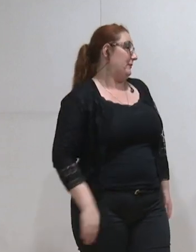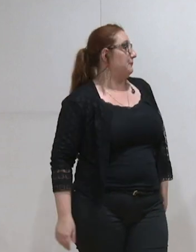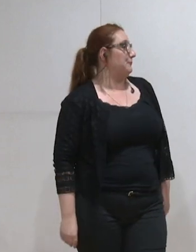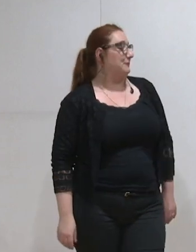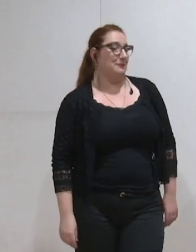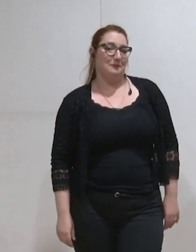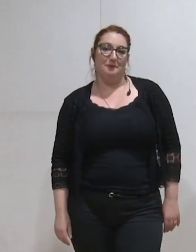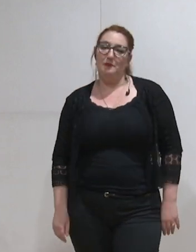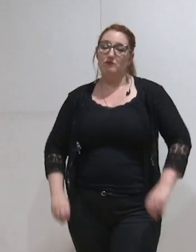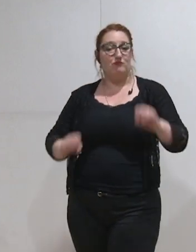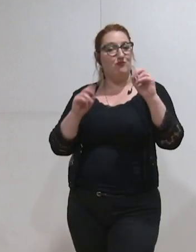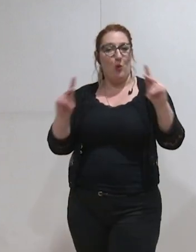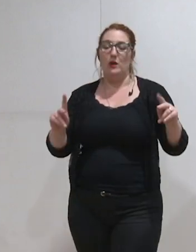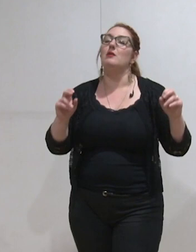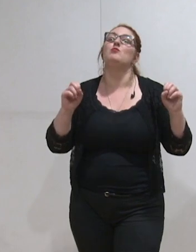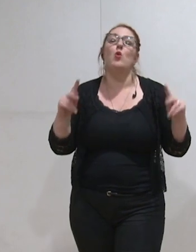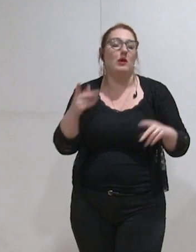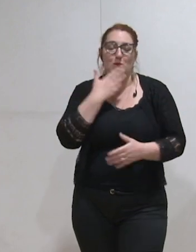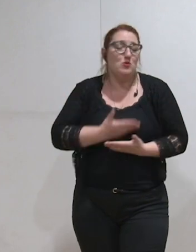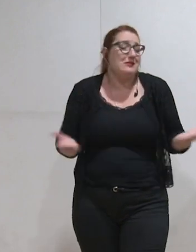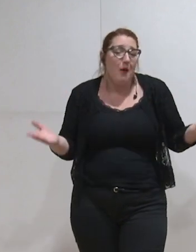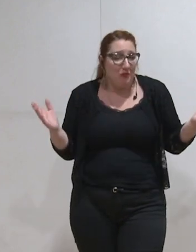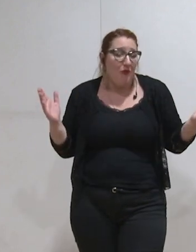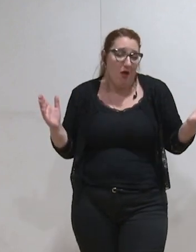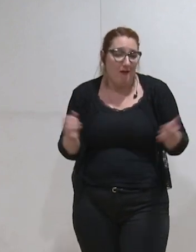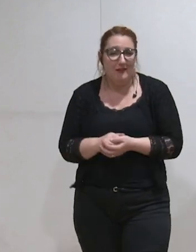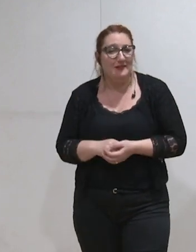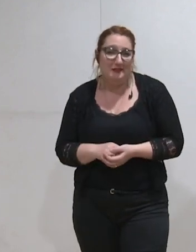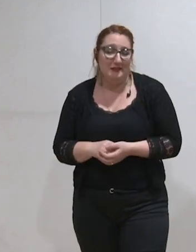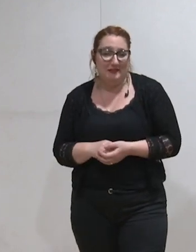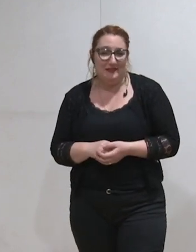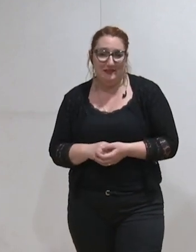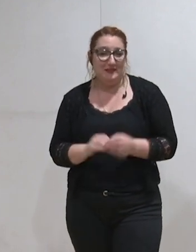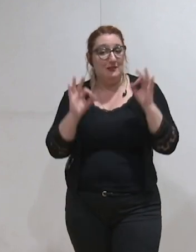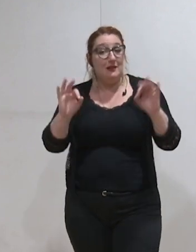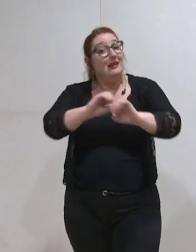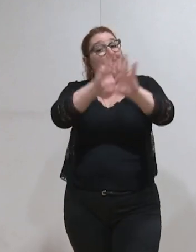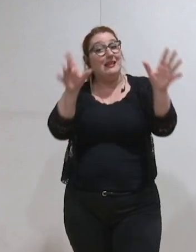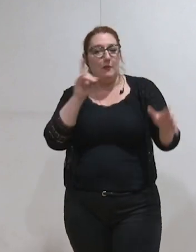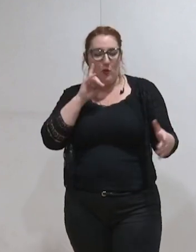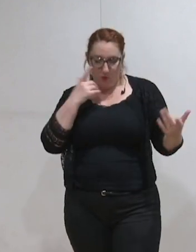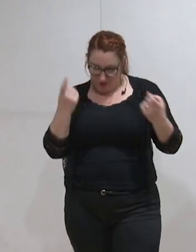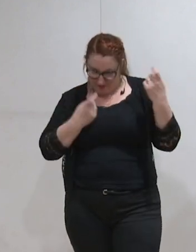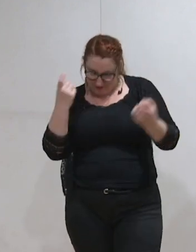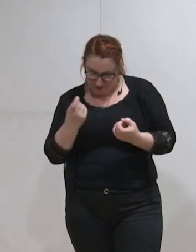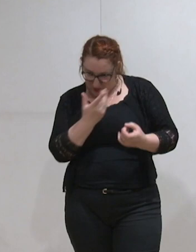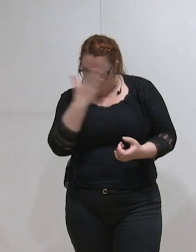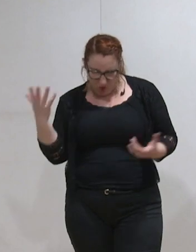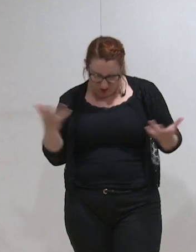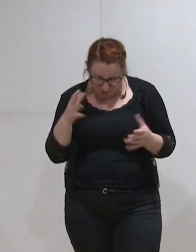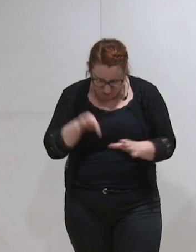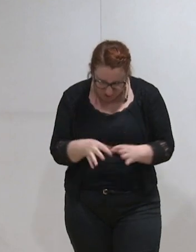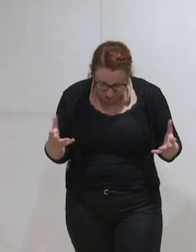voix très bien on va faire on va faire ça simple alors effectivement c'est plus clair parce que je cherchais qu'est-ce qu'on pouvait voter d'autres sur